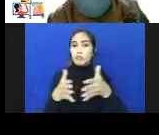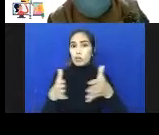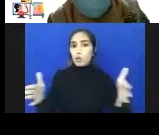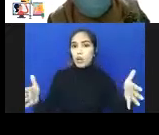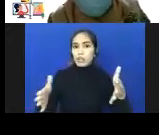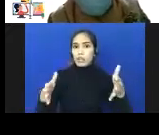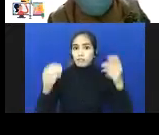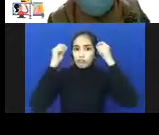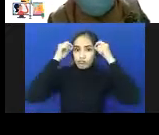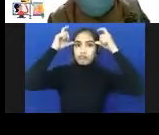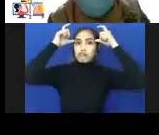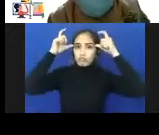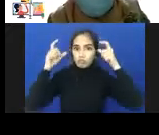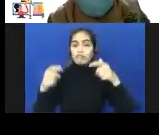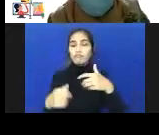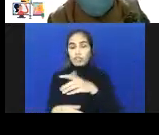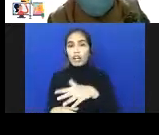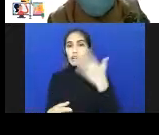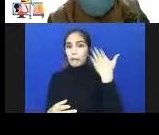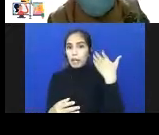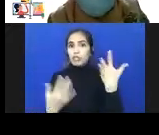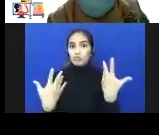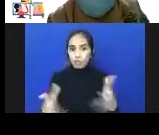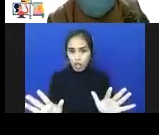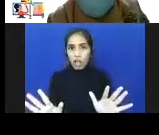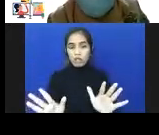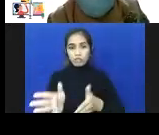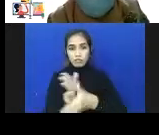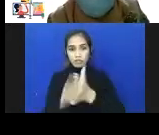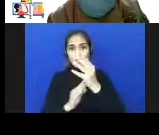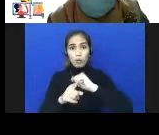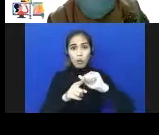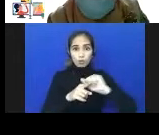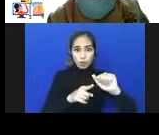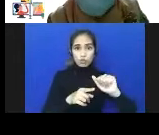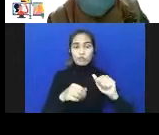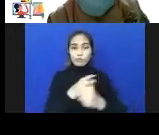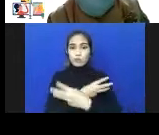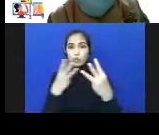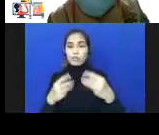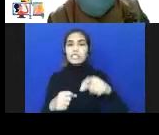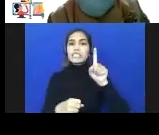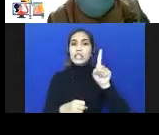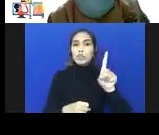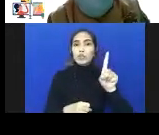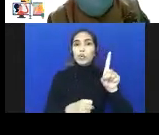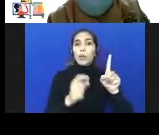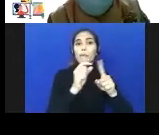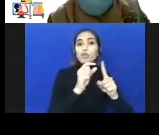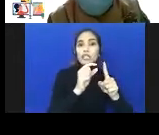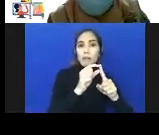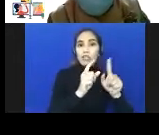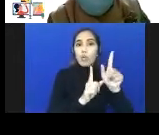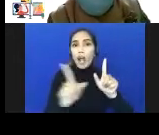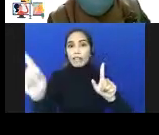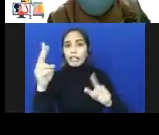itu sendiri. Kemarin sudah dilaksanakan, ada 9 puskesmas, 1 puskesmas 2 orang, sehingga ada 18 orang